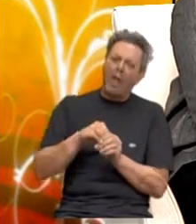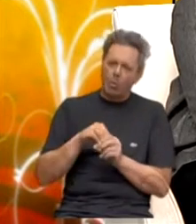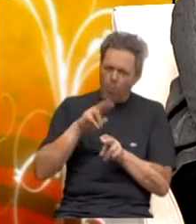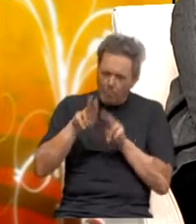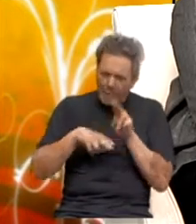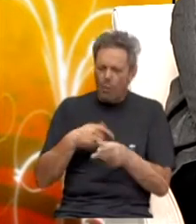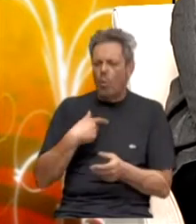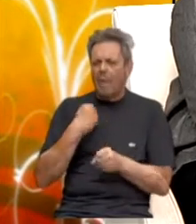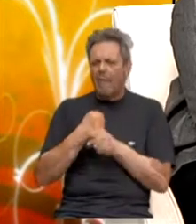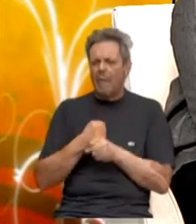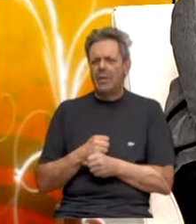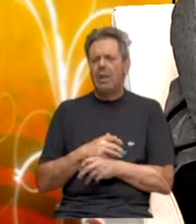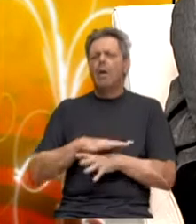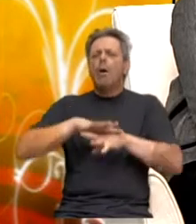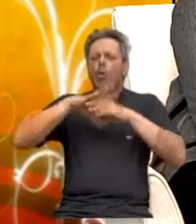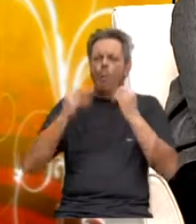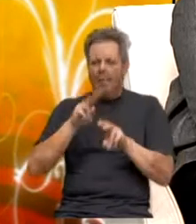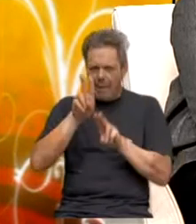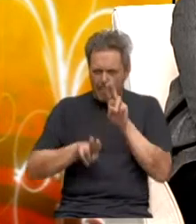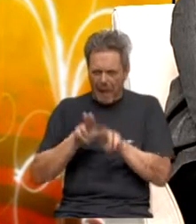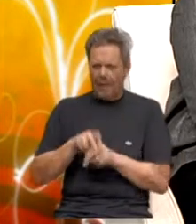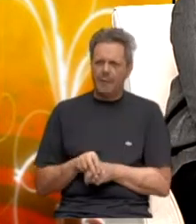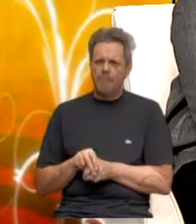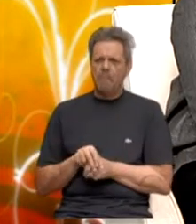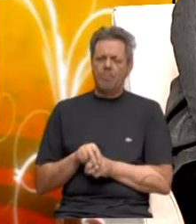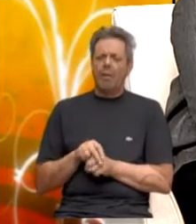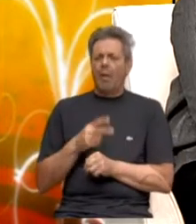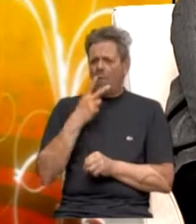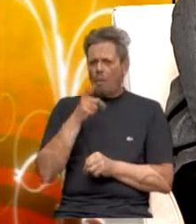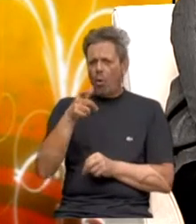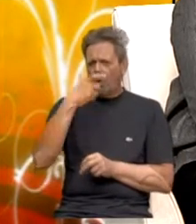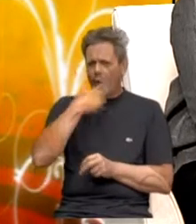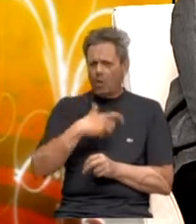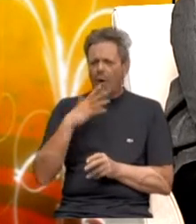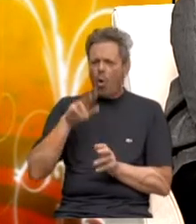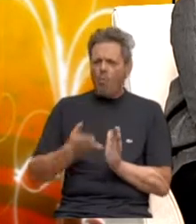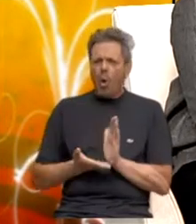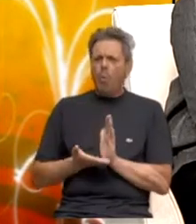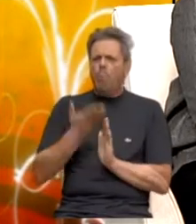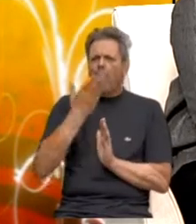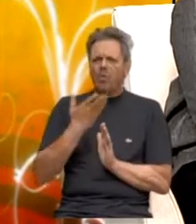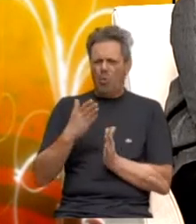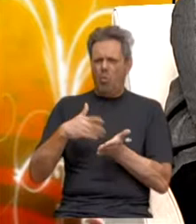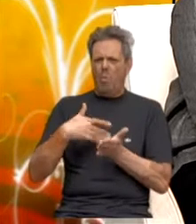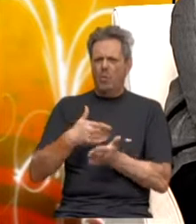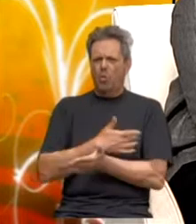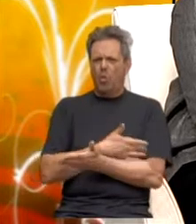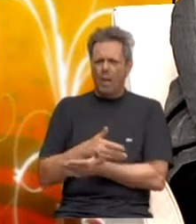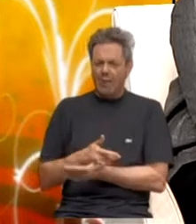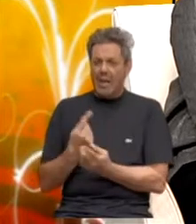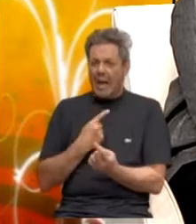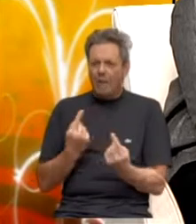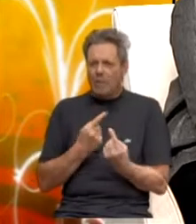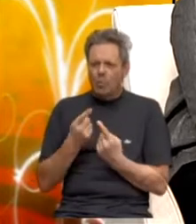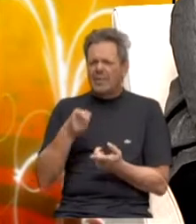napraviti kompletni lipidogram. Tako da zapravo vidimo od tih osoba koje imaju povišen ukupni kolesterol kakvo im je stanje sa